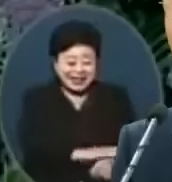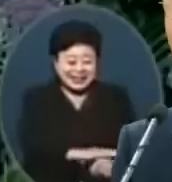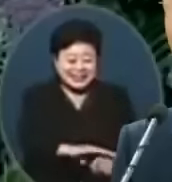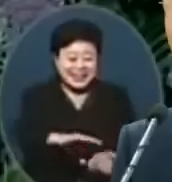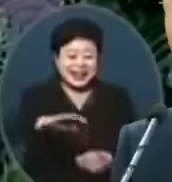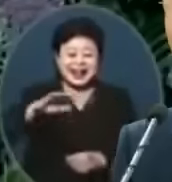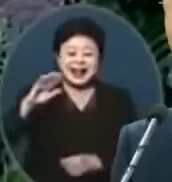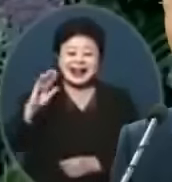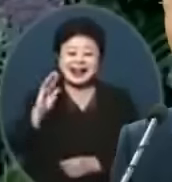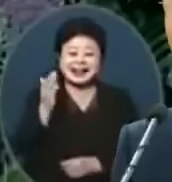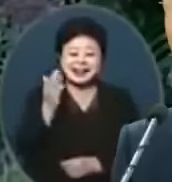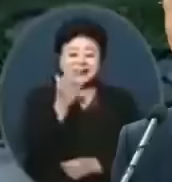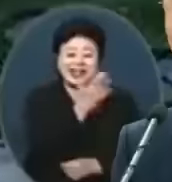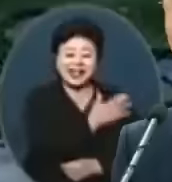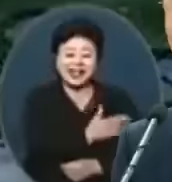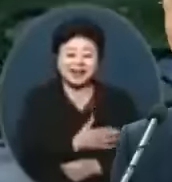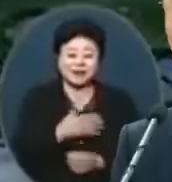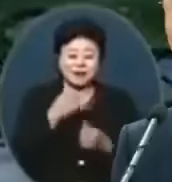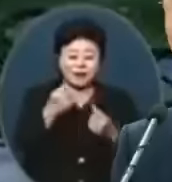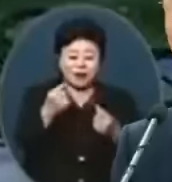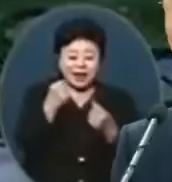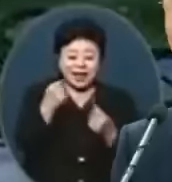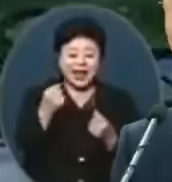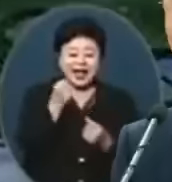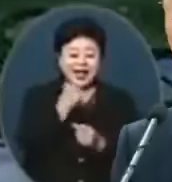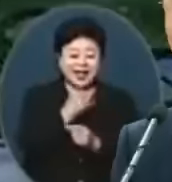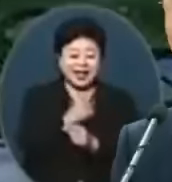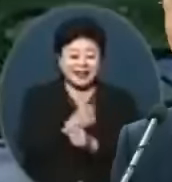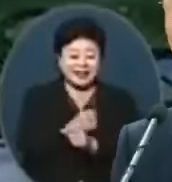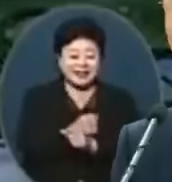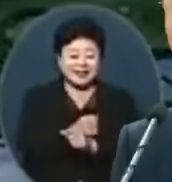본사에 잘 되고